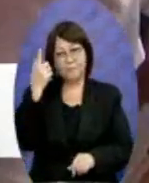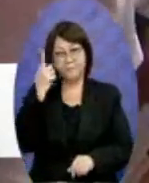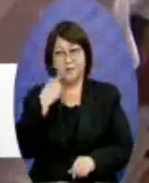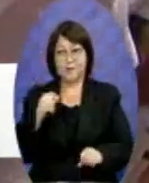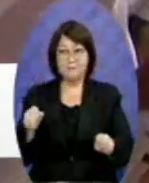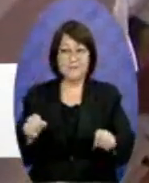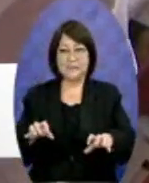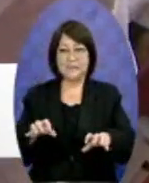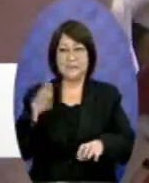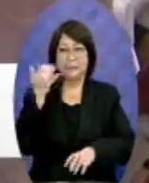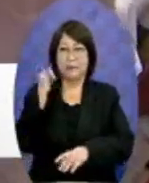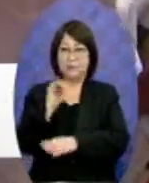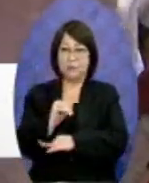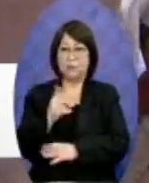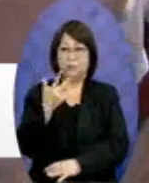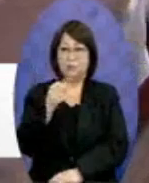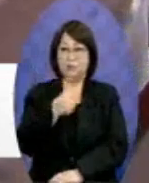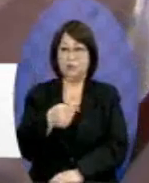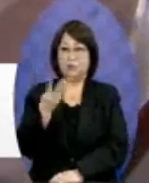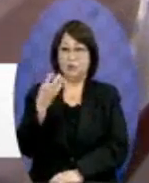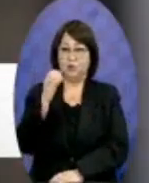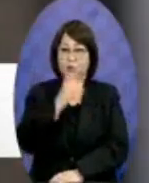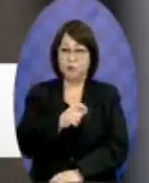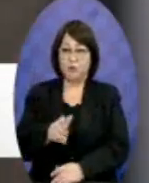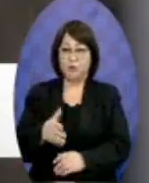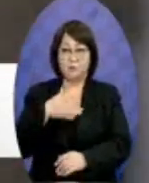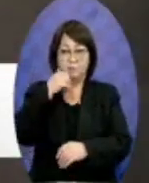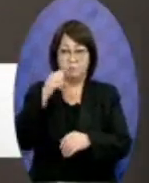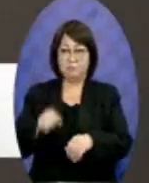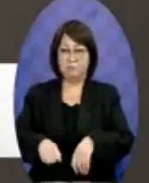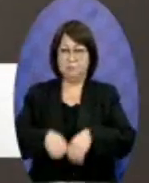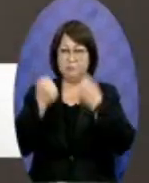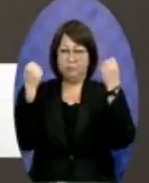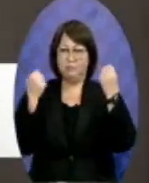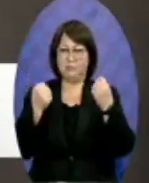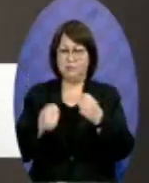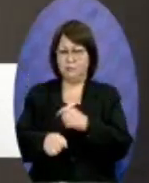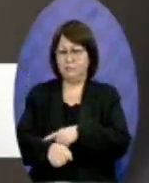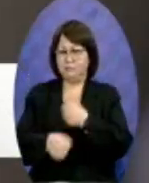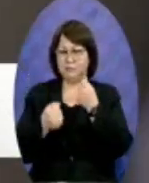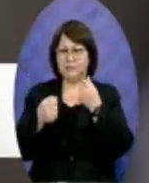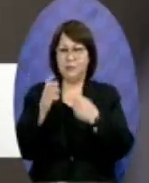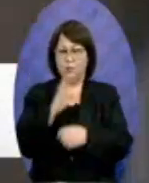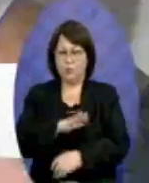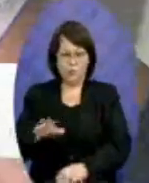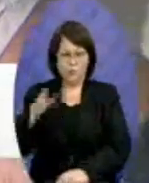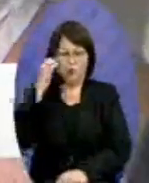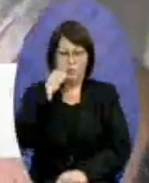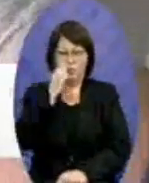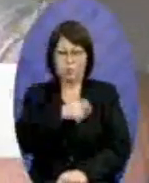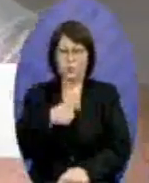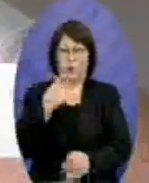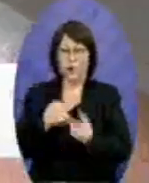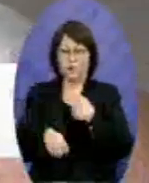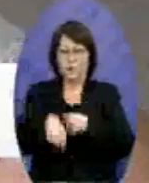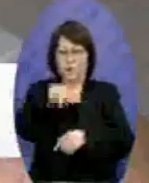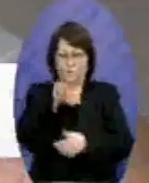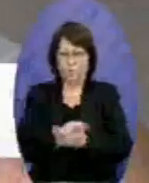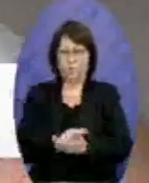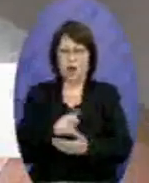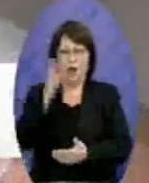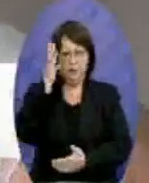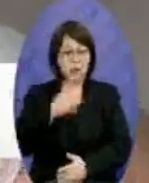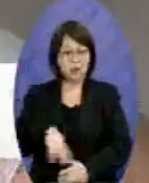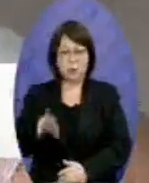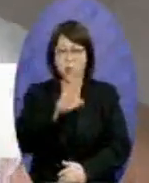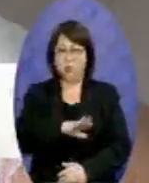төвд зарим өдөр 30-40 хүн халтарч унаад гэмтэж ирдэг байна. Хүүхдүүд, настай хүмүүс хамгийн их унаж гэмтдэг. Ийм эцэг эхчүүд